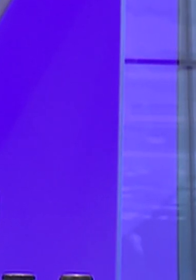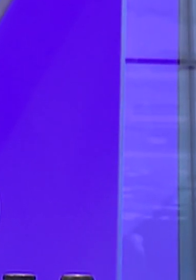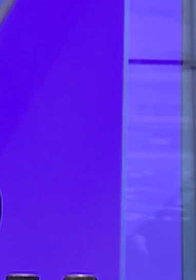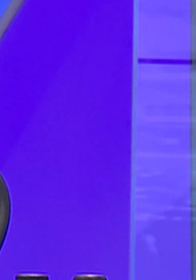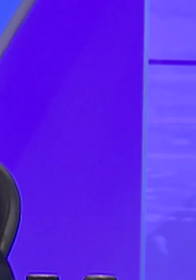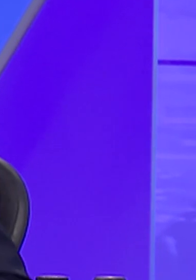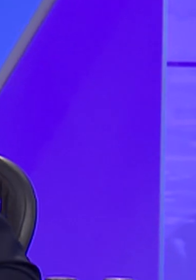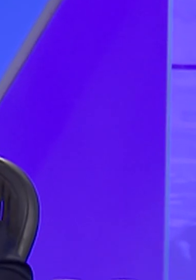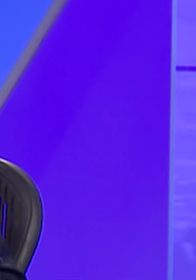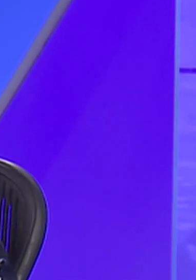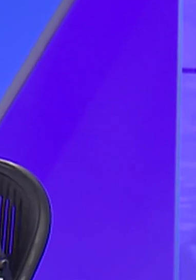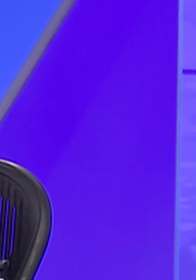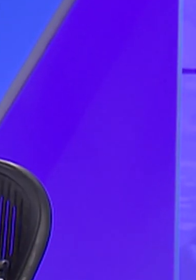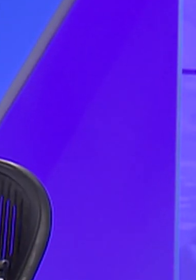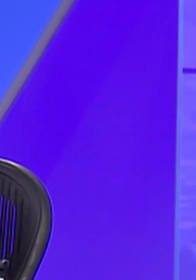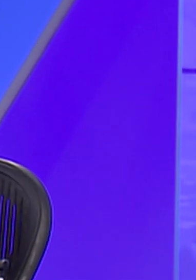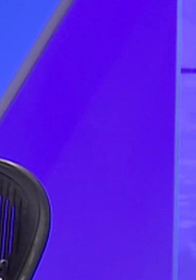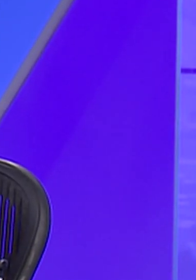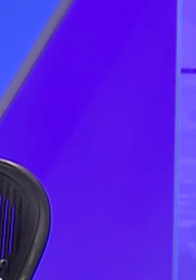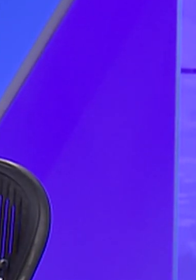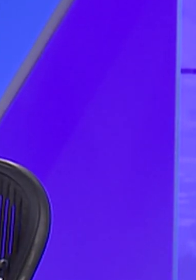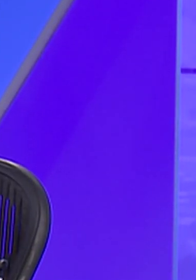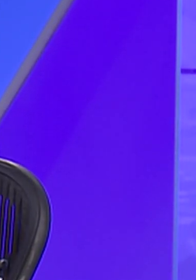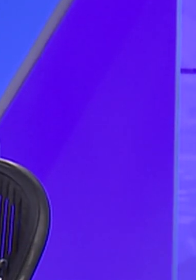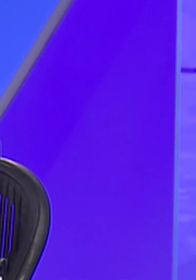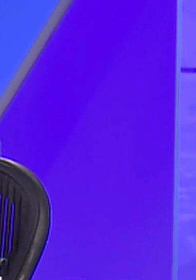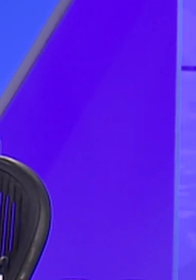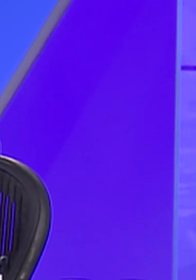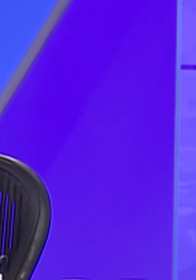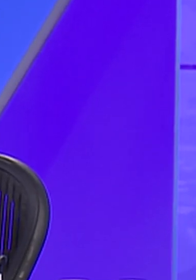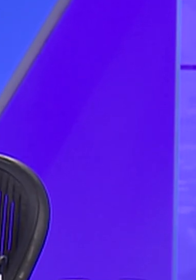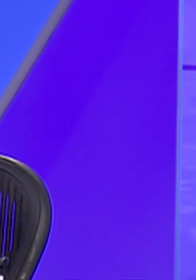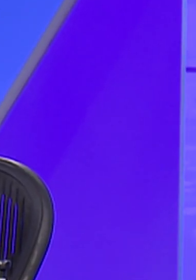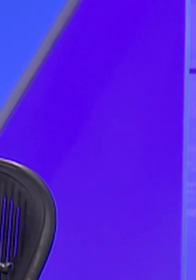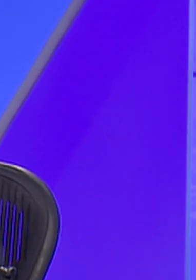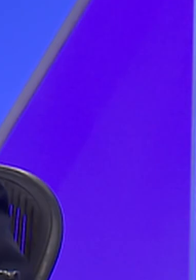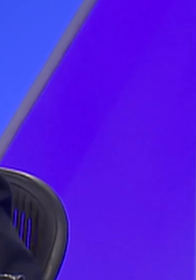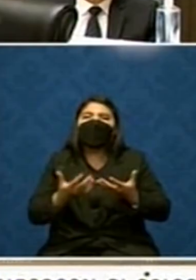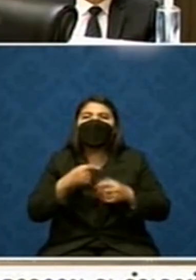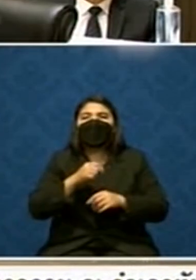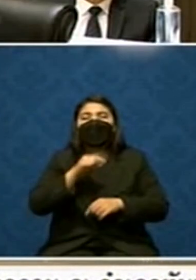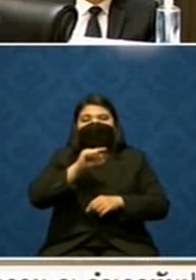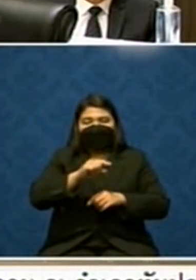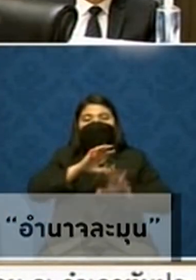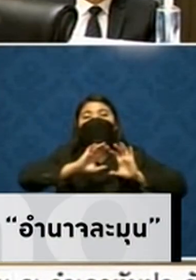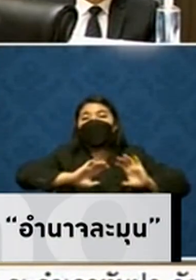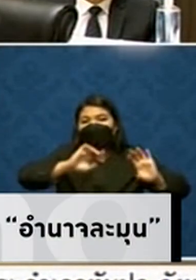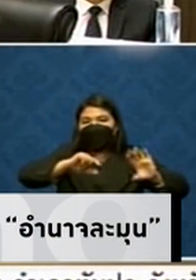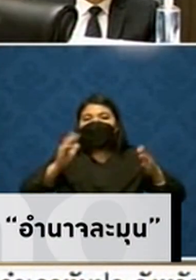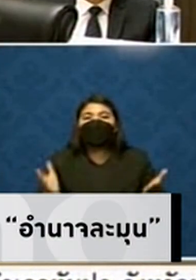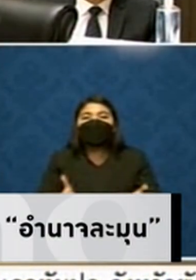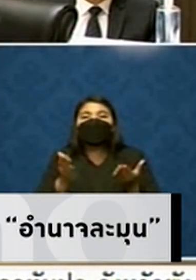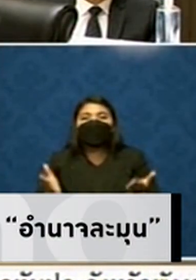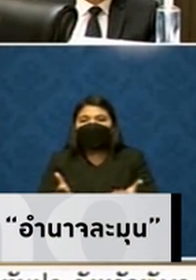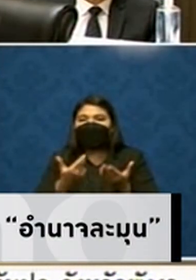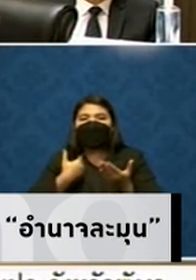พนะฮะลิ้มจิตรกรซึ่งเป็นส.ส.กรุงเทพจากก้าวไกลเนี่ยนะครับอภิปรายภาพประเด็นที่เกี่ยวข้องกับการท่องเที่ยวในภาพรวมนะครับบอกว่า